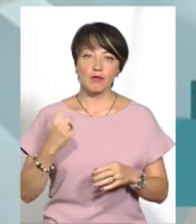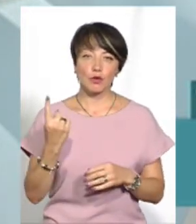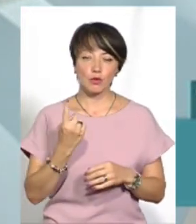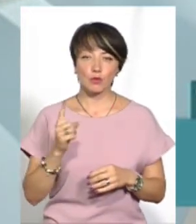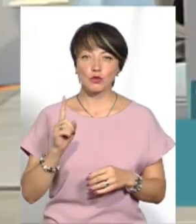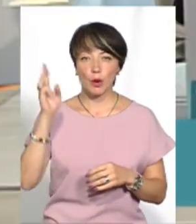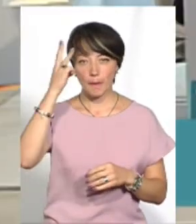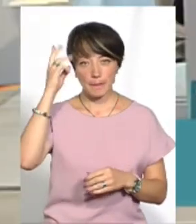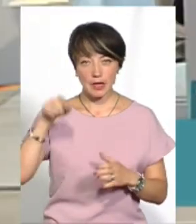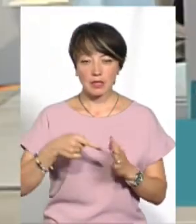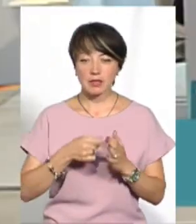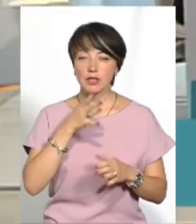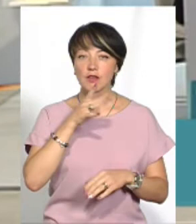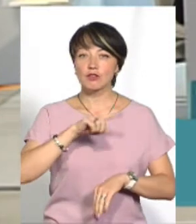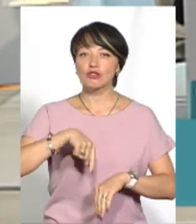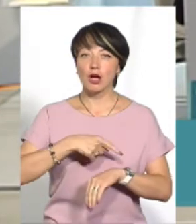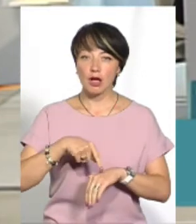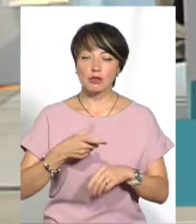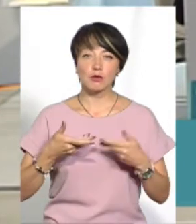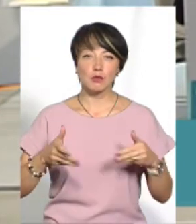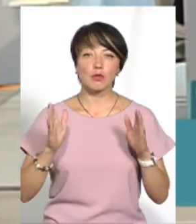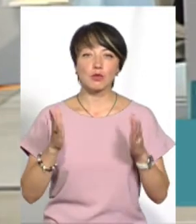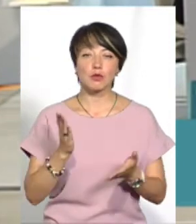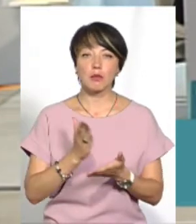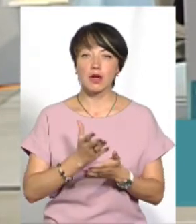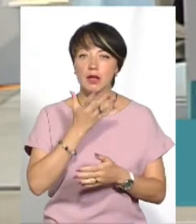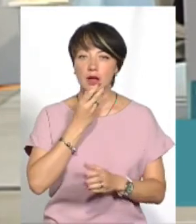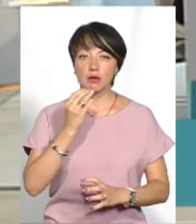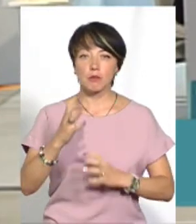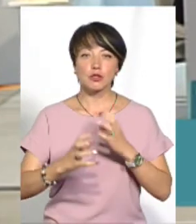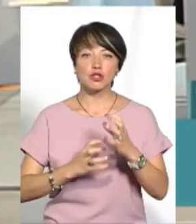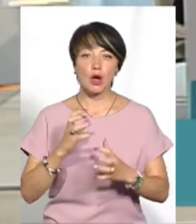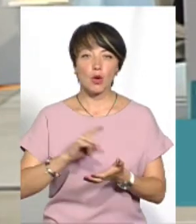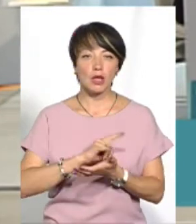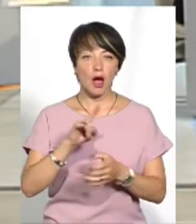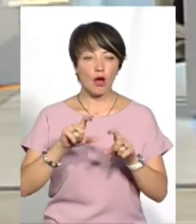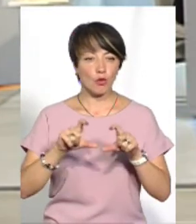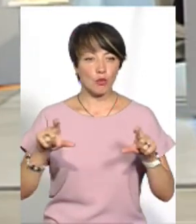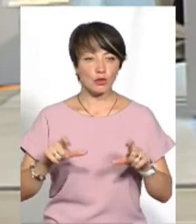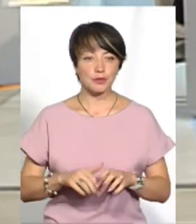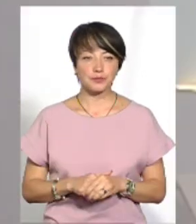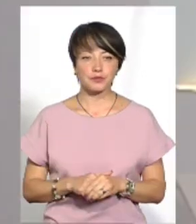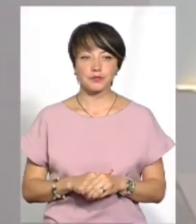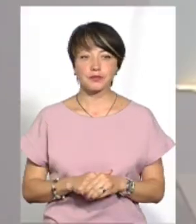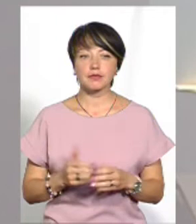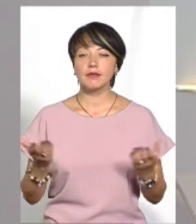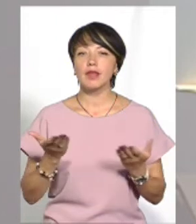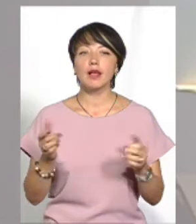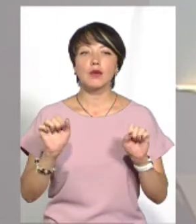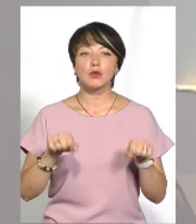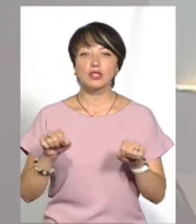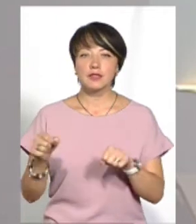що Хмельницький з часом ми будемо мати гарний міжнародний аеропорт. Які можливості